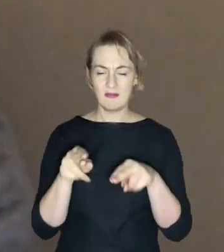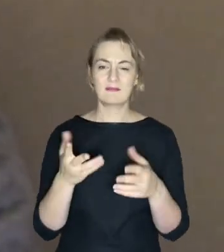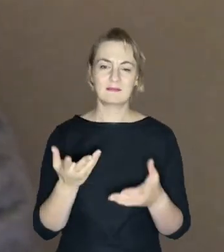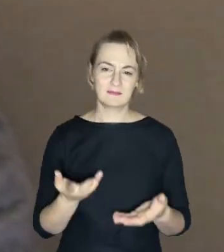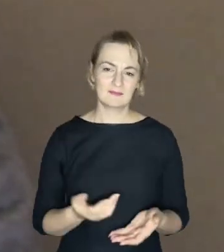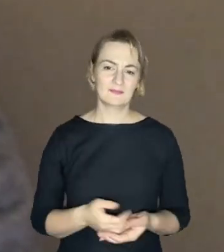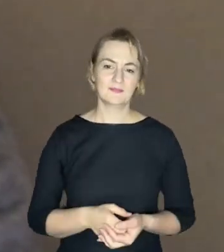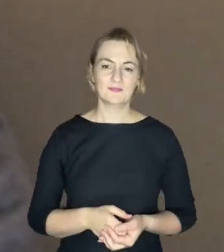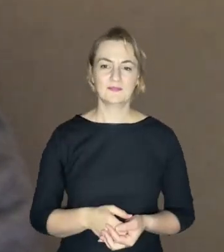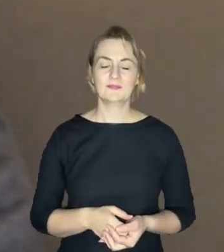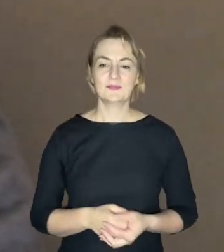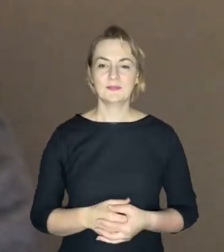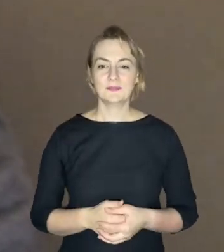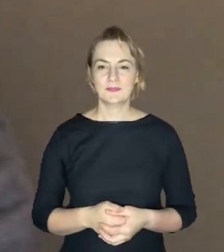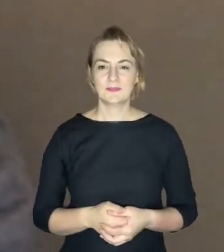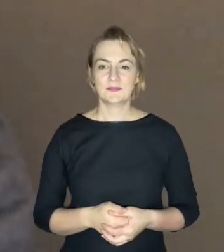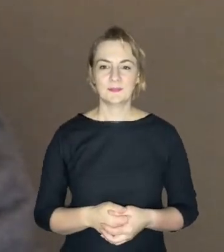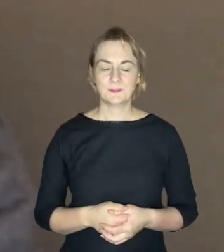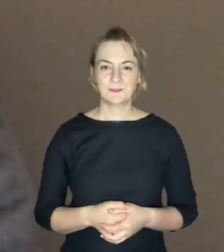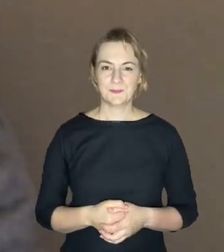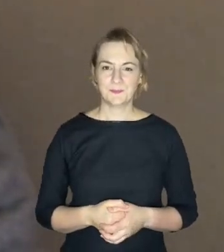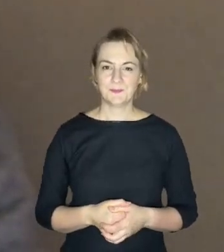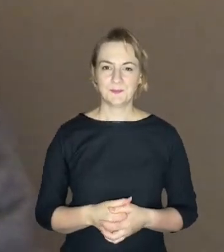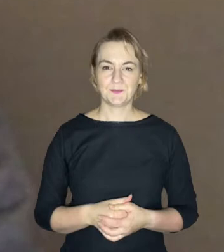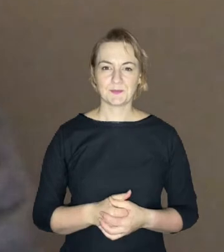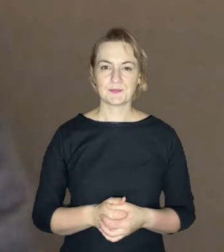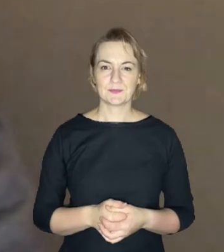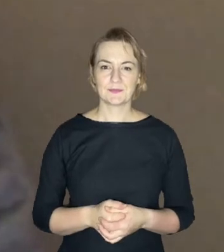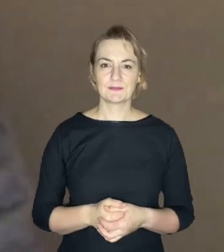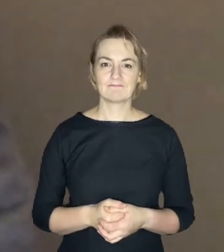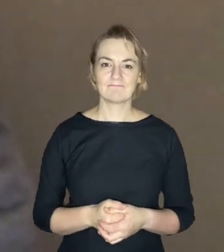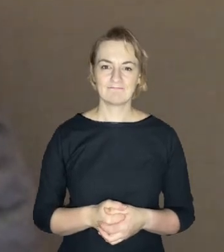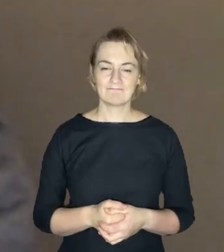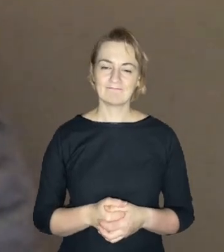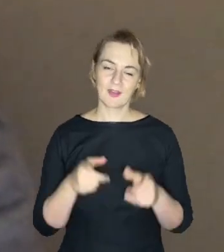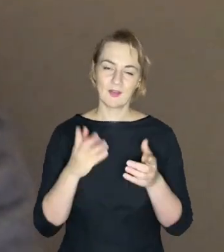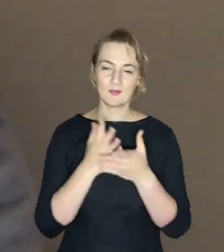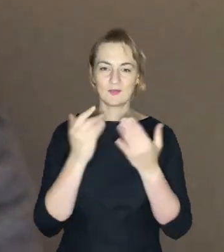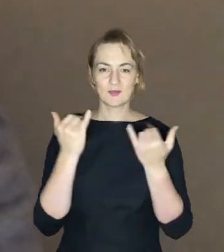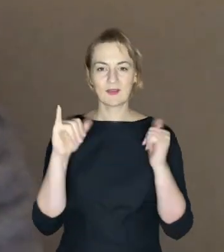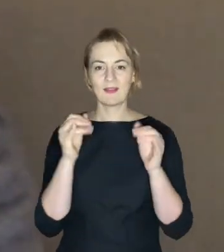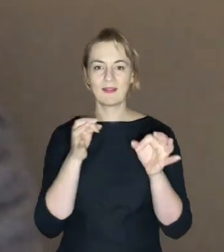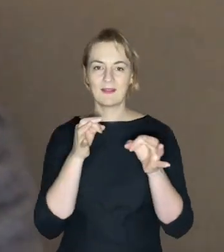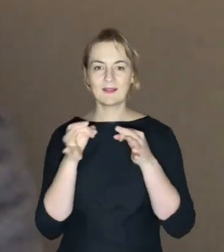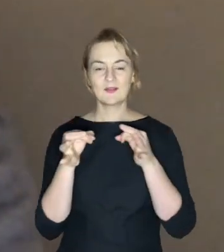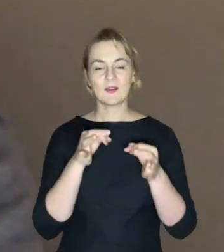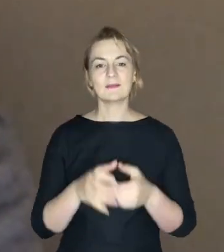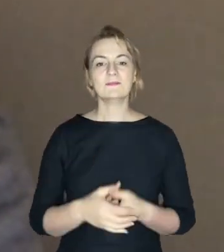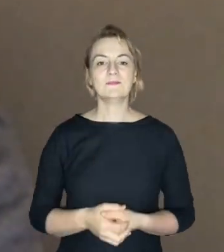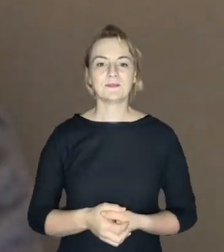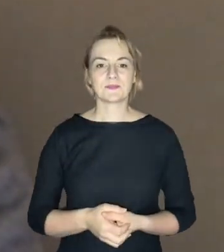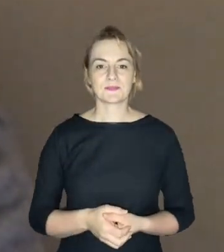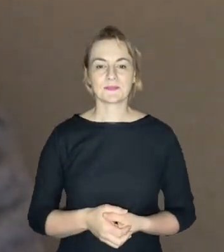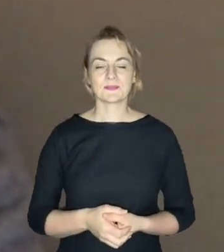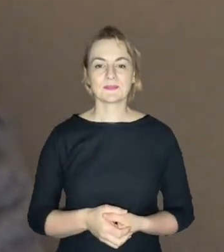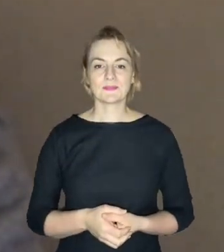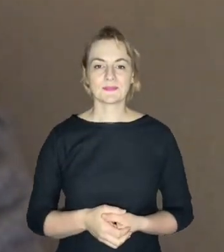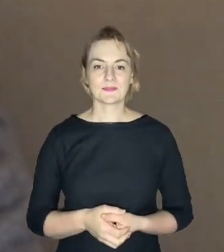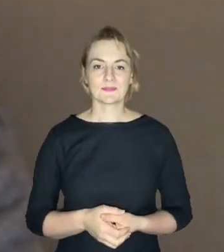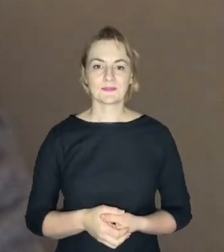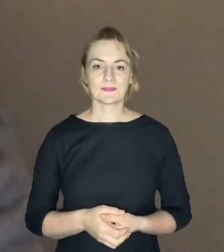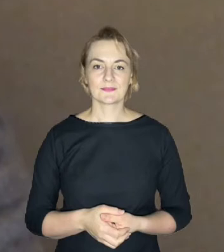o jakiejś części przyrody. Bo, no ale to już inna kwestia. Więc